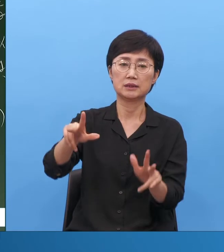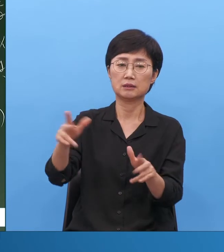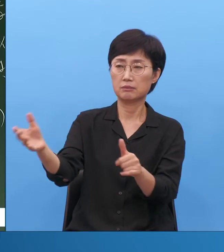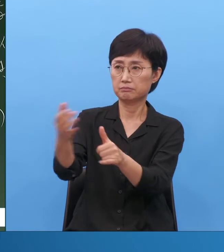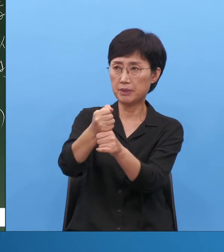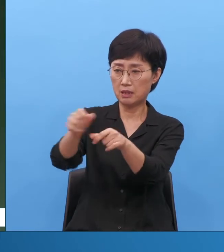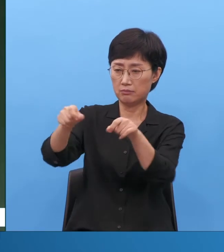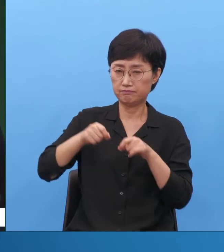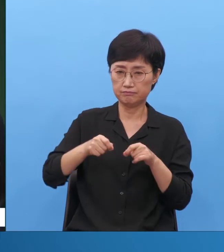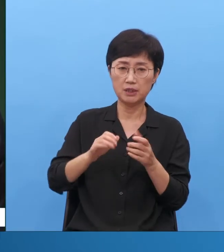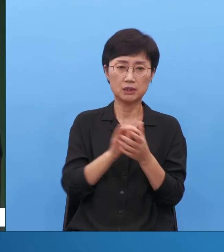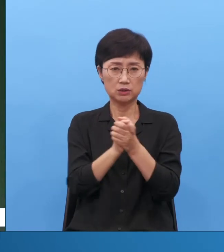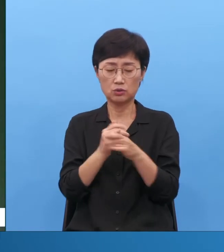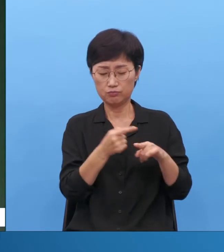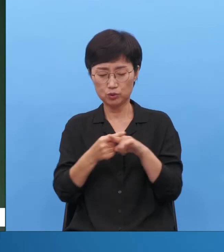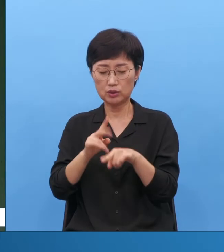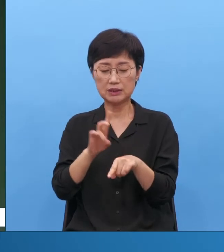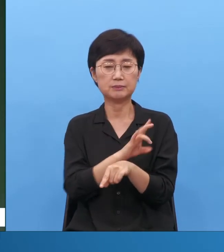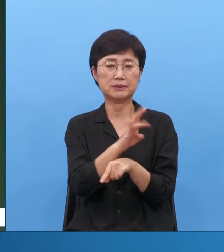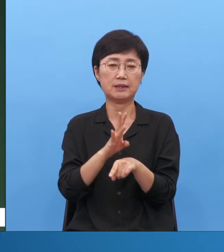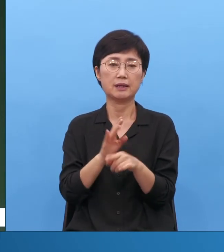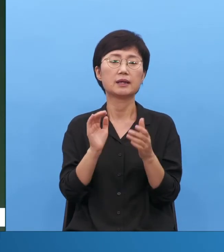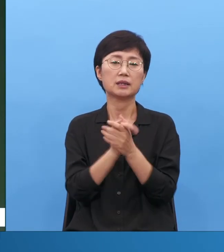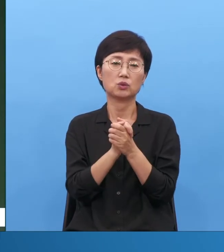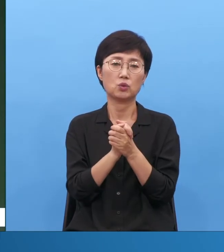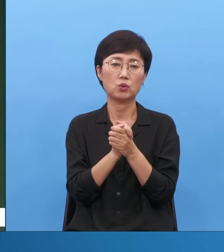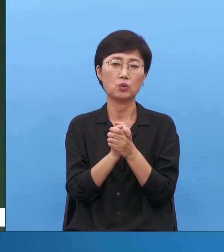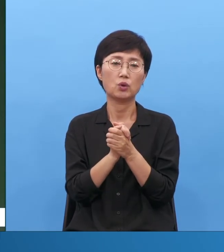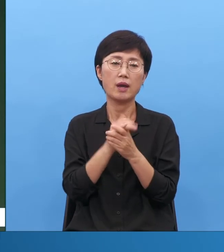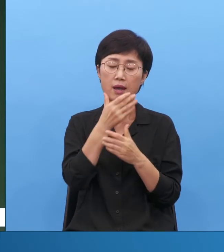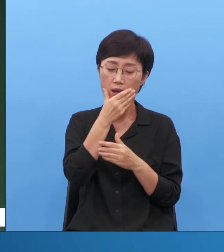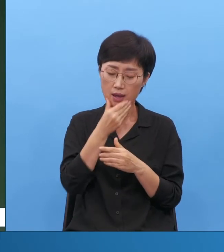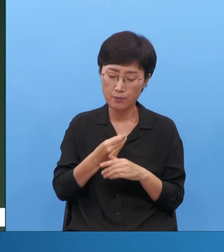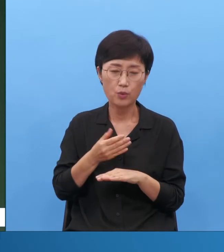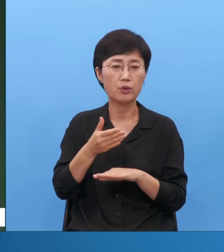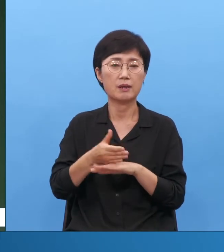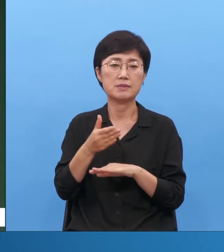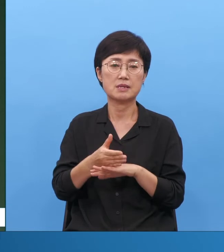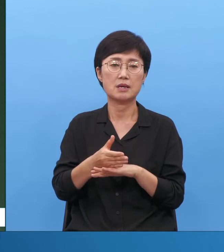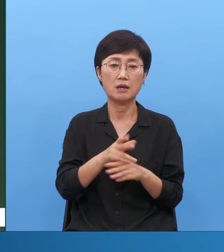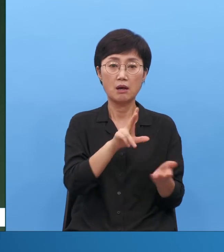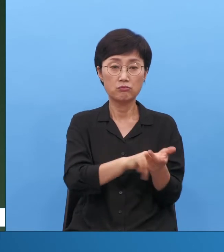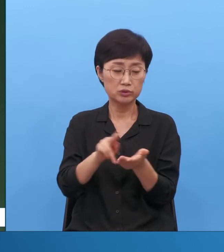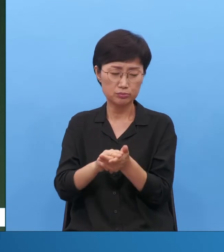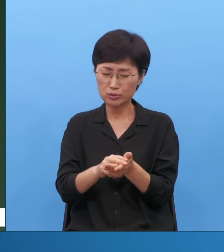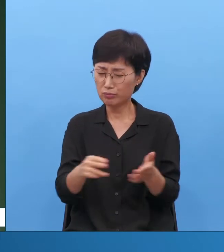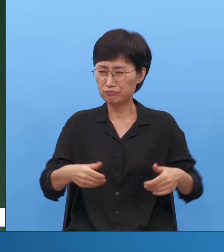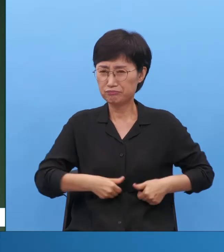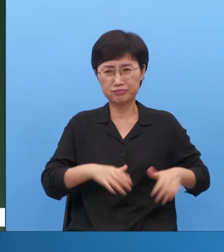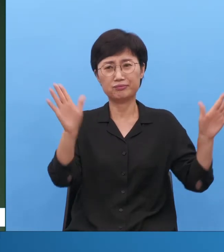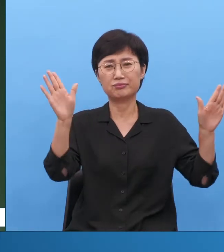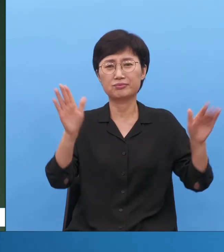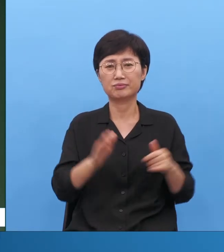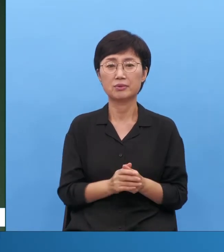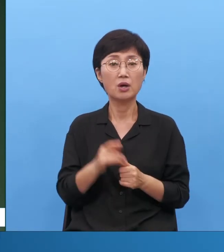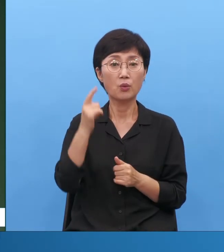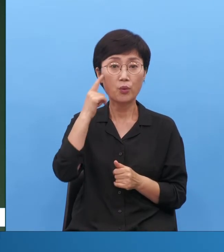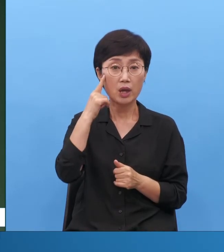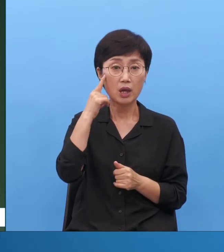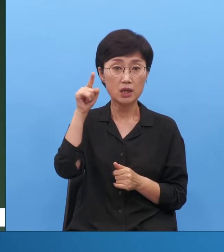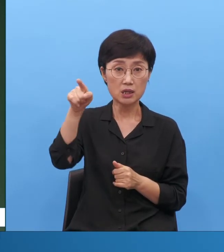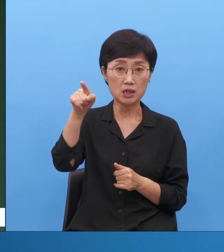무조건 24개. 가장 행복했어요. 감사했어요. 아무것도 문제가 안 될 능력이 나타났어요. 이 세 가지가